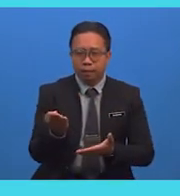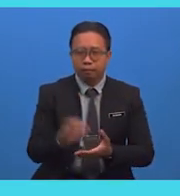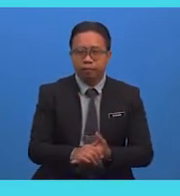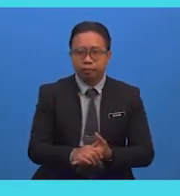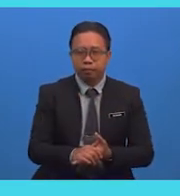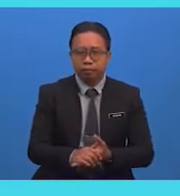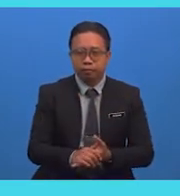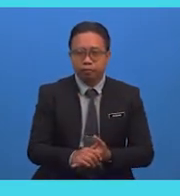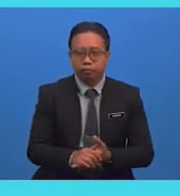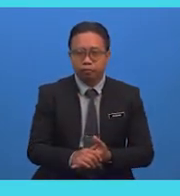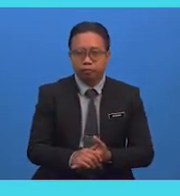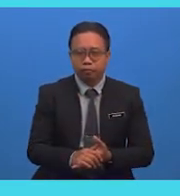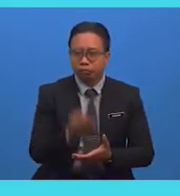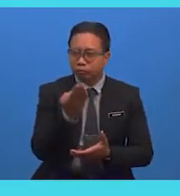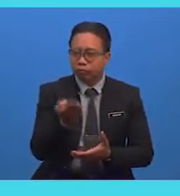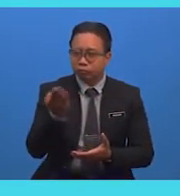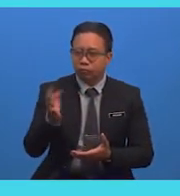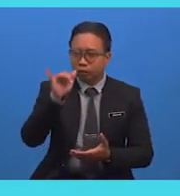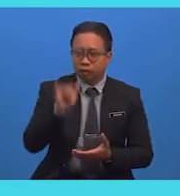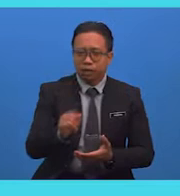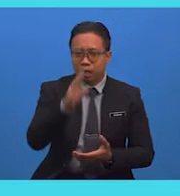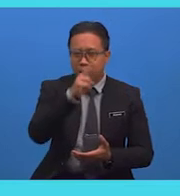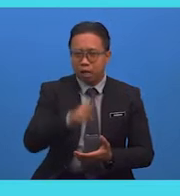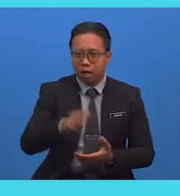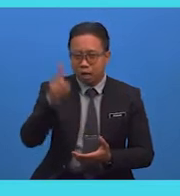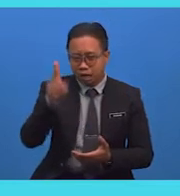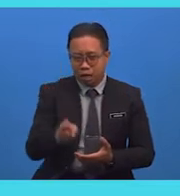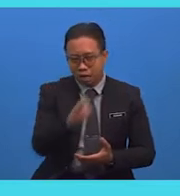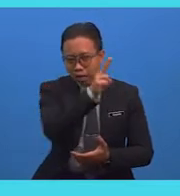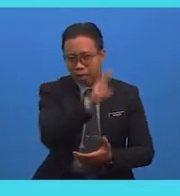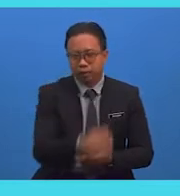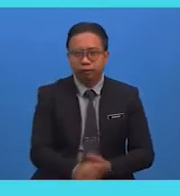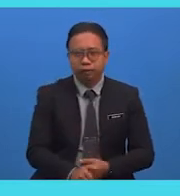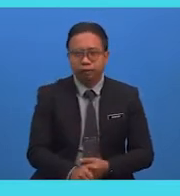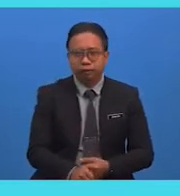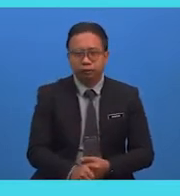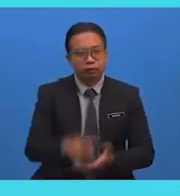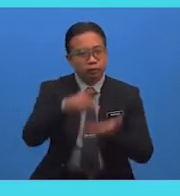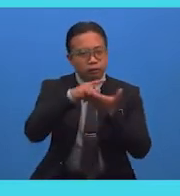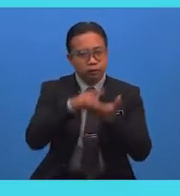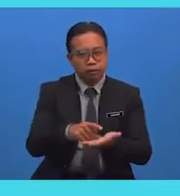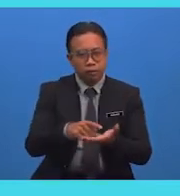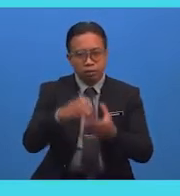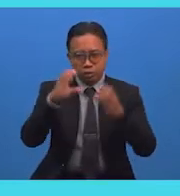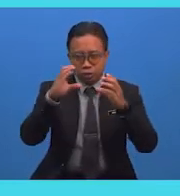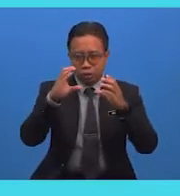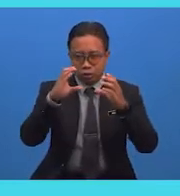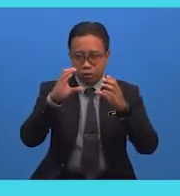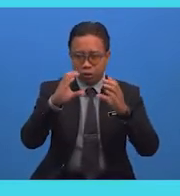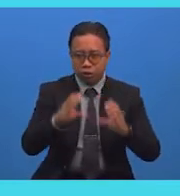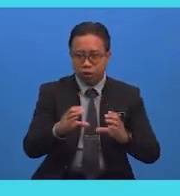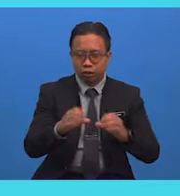makanan halal, jawapannya bahan yang halal dimakan. Bagi aspek proses, ciri makanan